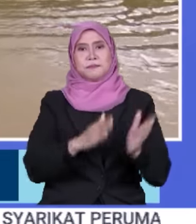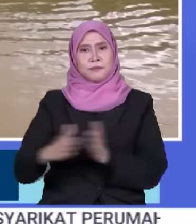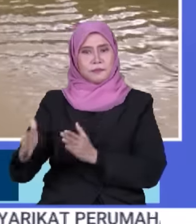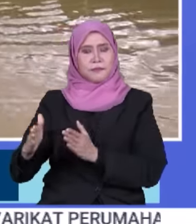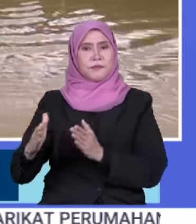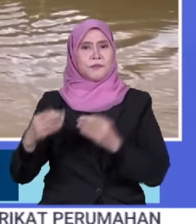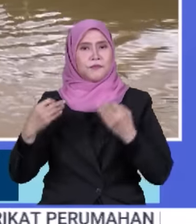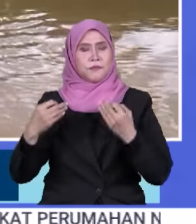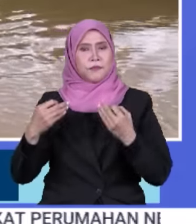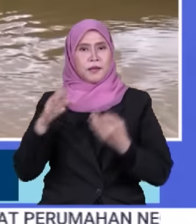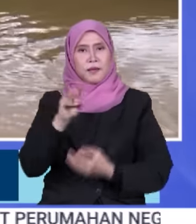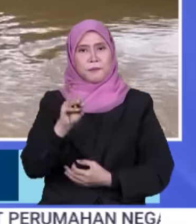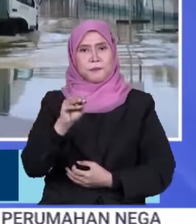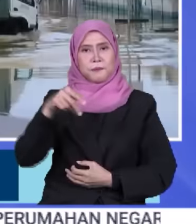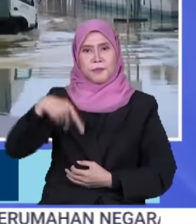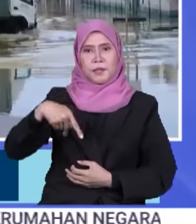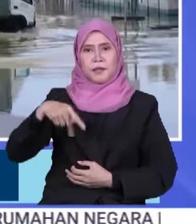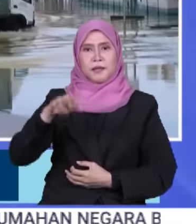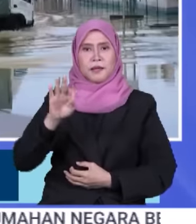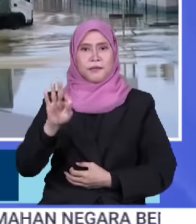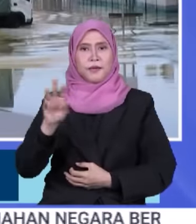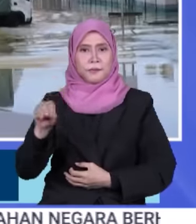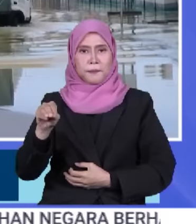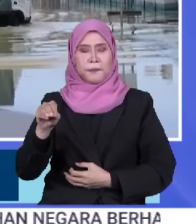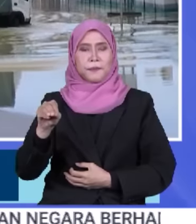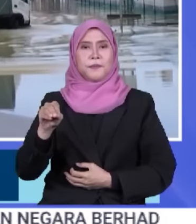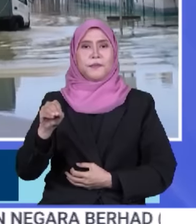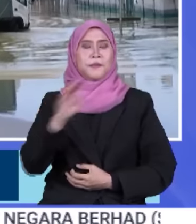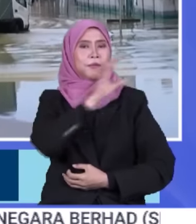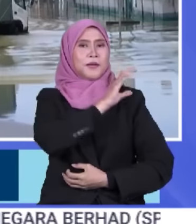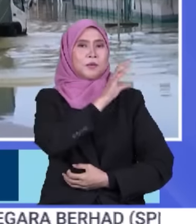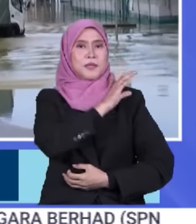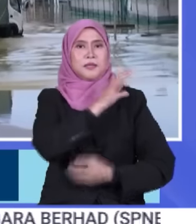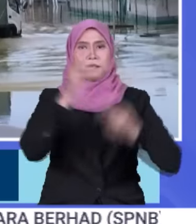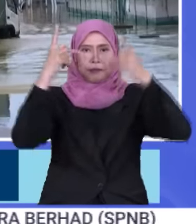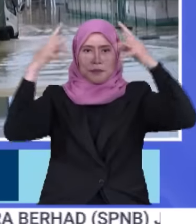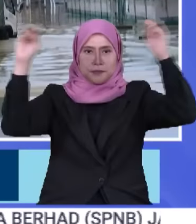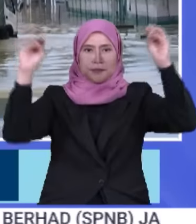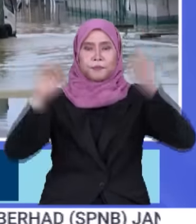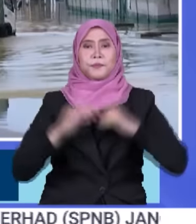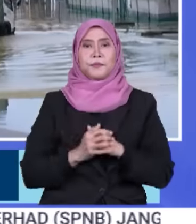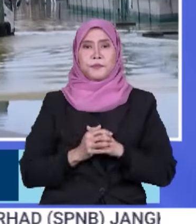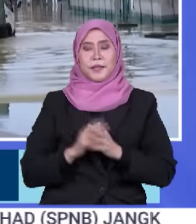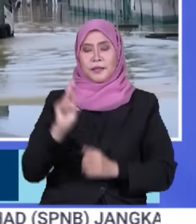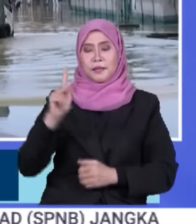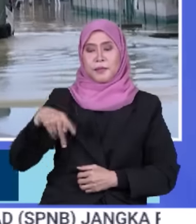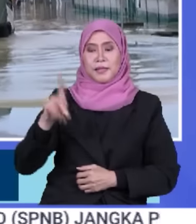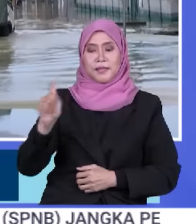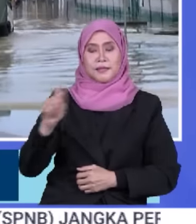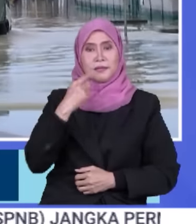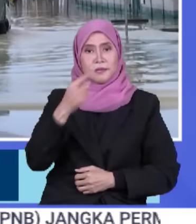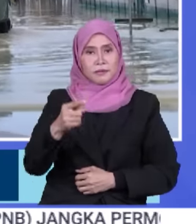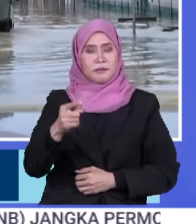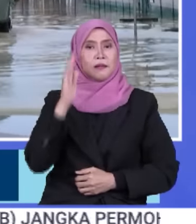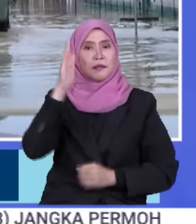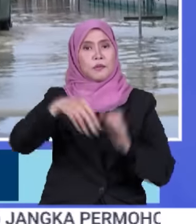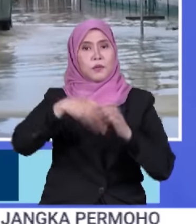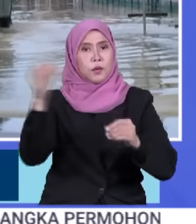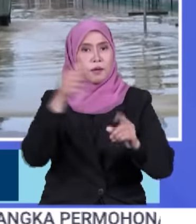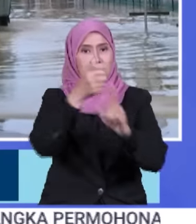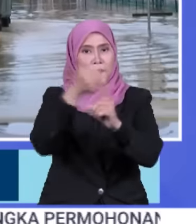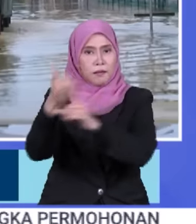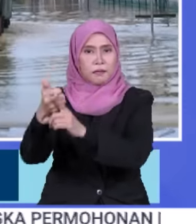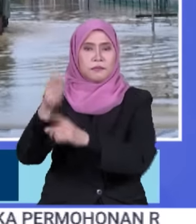Fizikal Negara, MPFN, ke-41 di Pengerusikan Perdana Menteri. Menurut KPKT, kementerian itu akan mengeluarkan